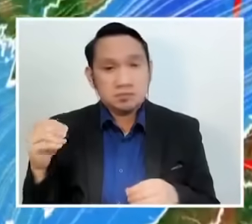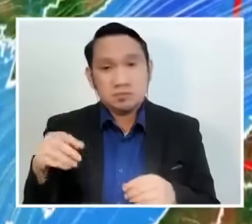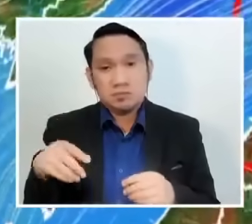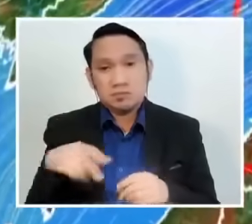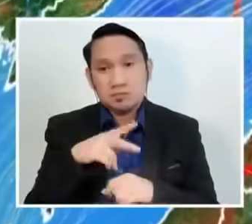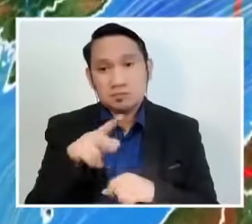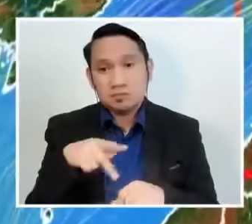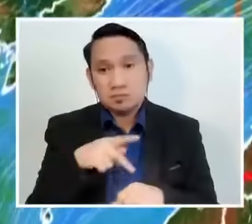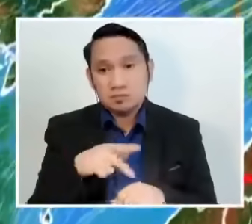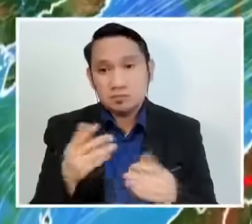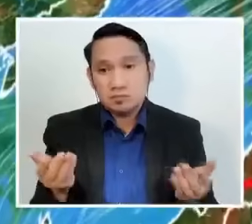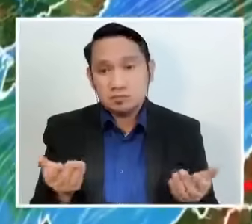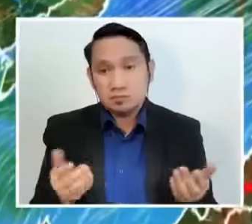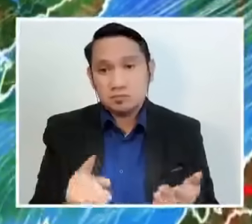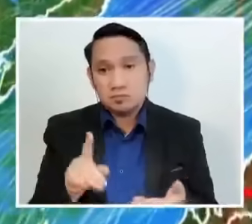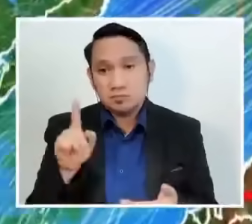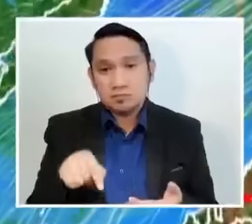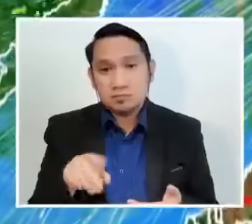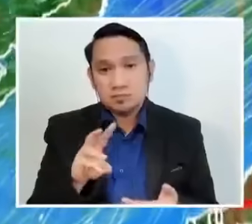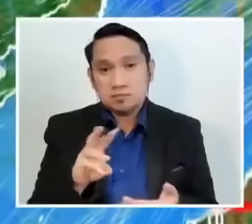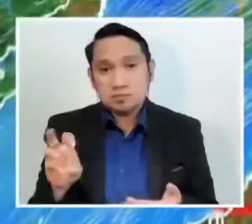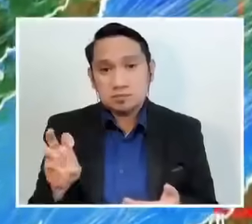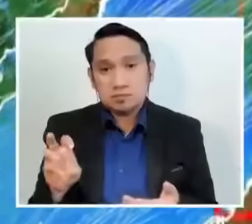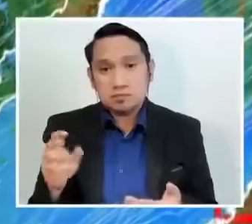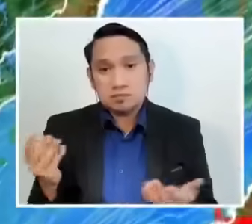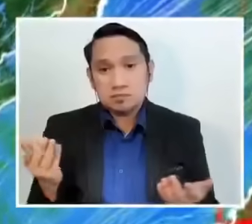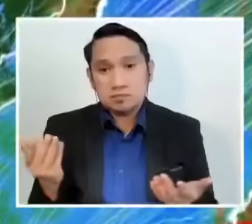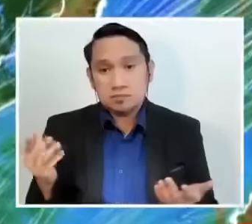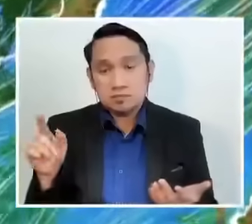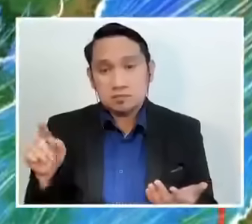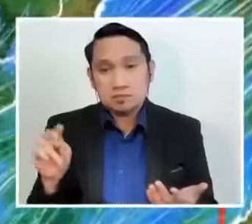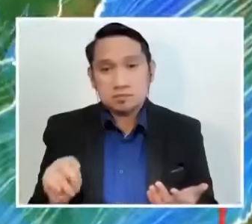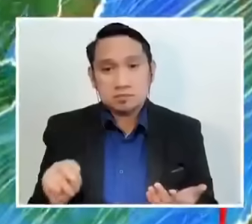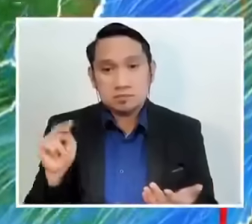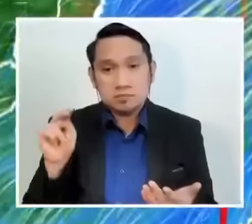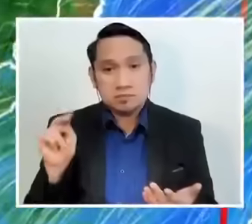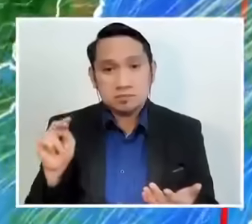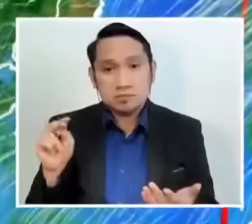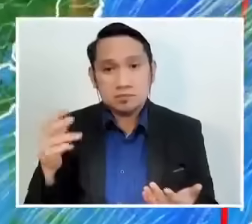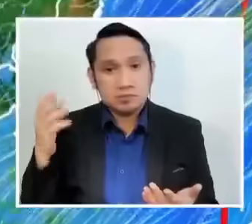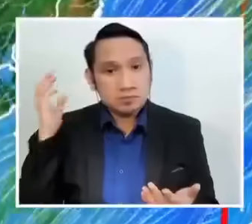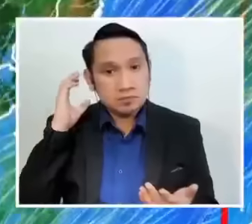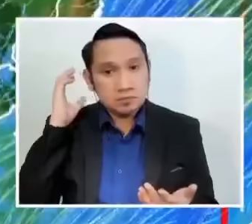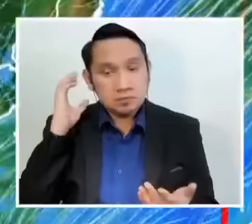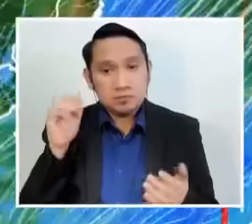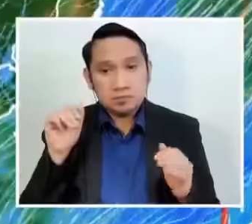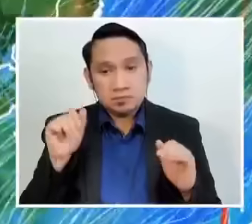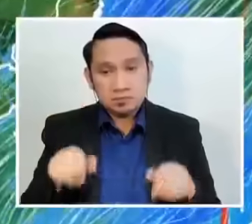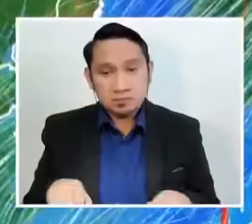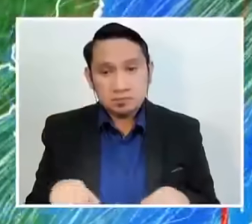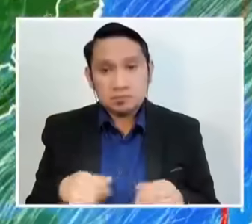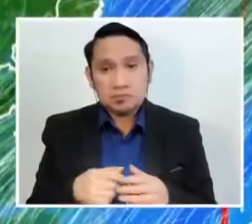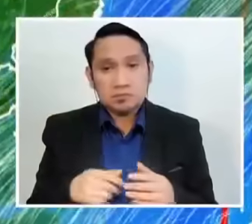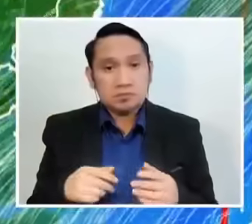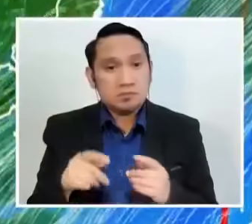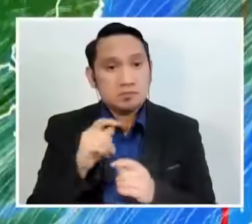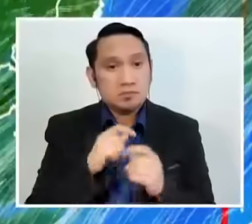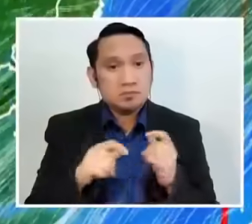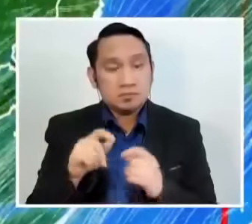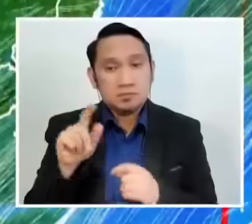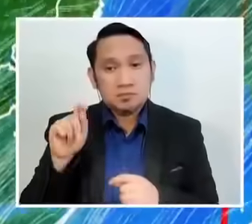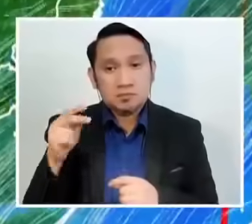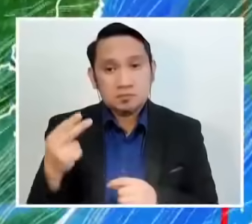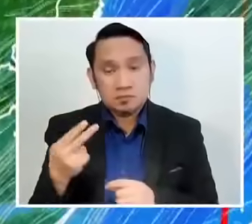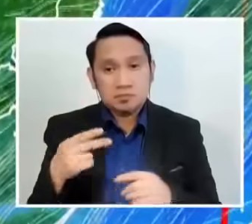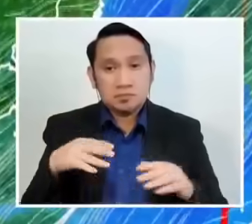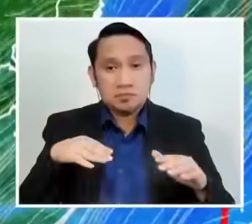sa layong mahigit 1,600 kilometers silangan po ng northeastern Mindanao. Posible itong maging bagyo sa Huwebes,